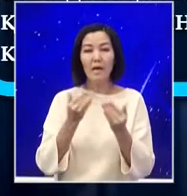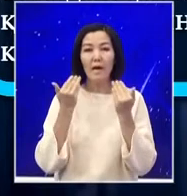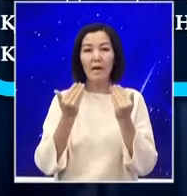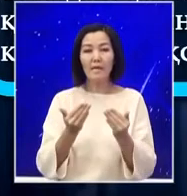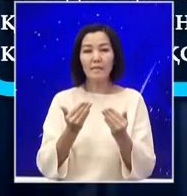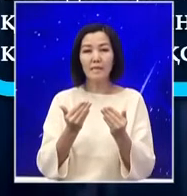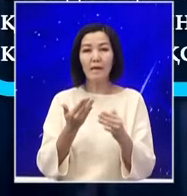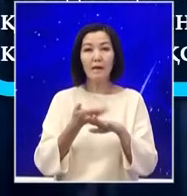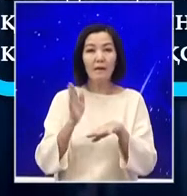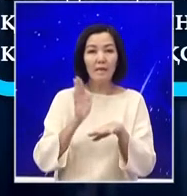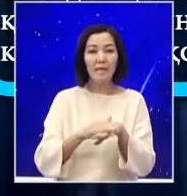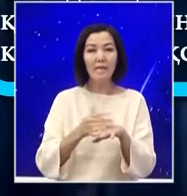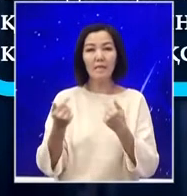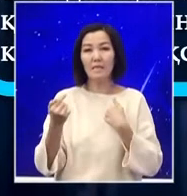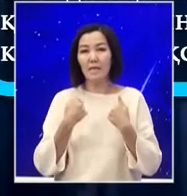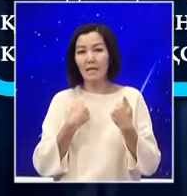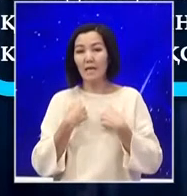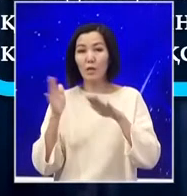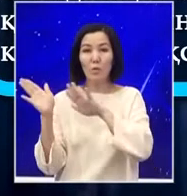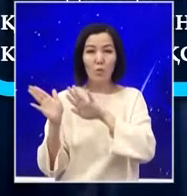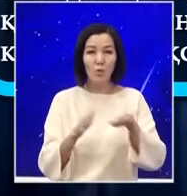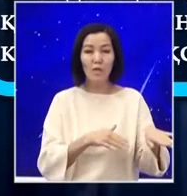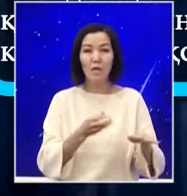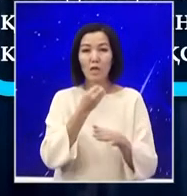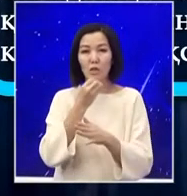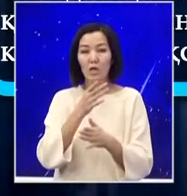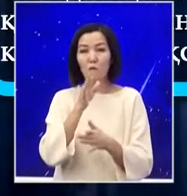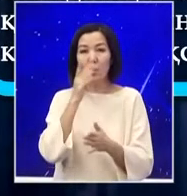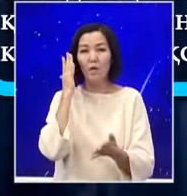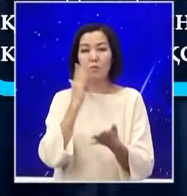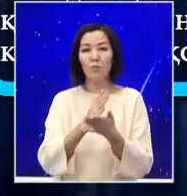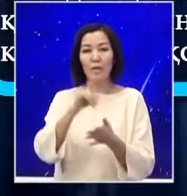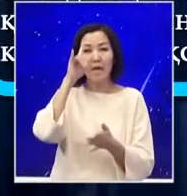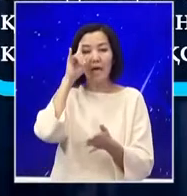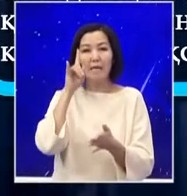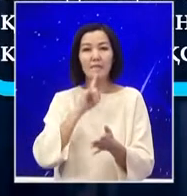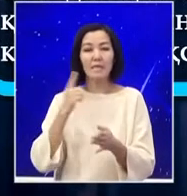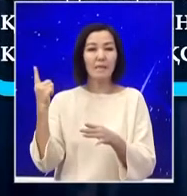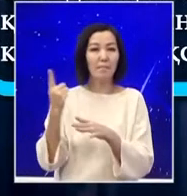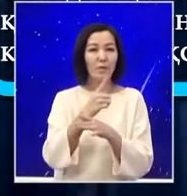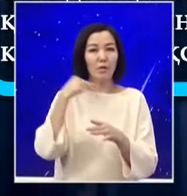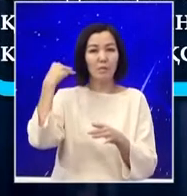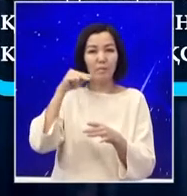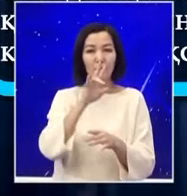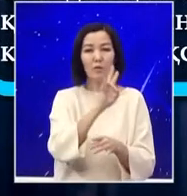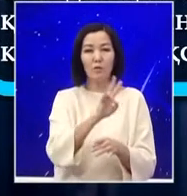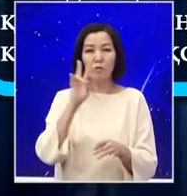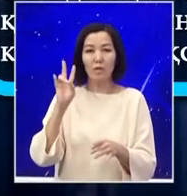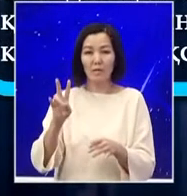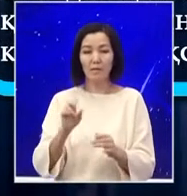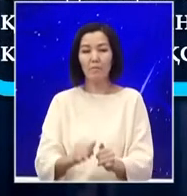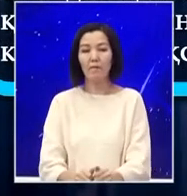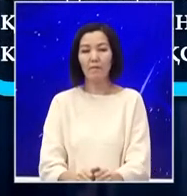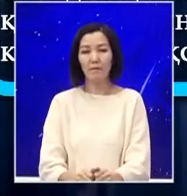қаттығыстың артынан көгі қалың көлі мол жақсы жаз келмеуші ме еді? Қазақстан Республикасының тұңғыш президенті елбасы